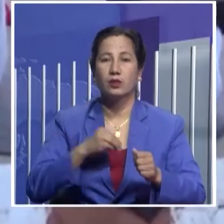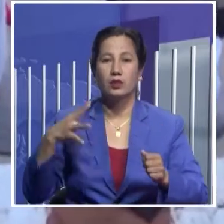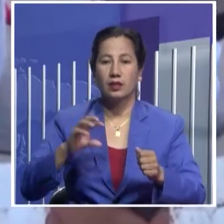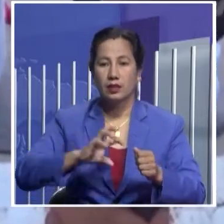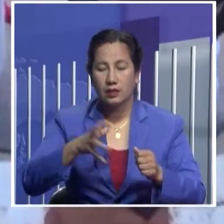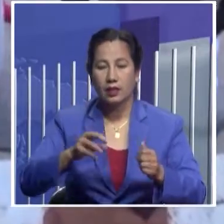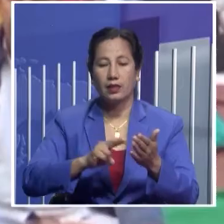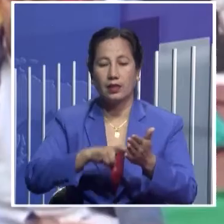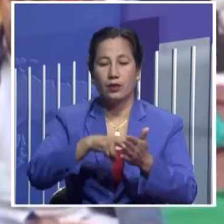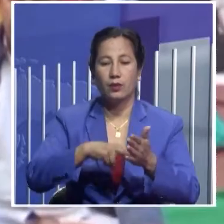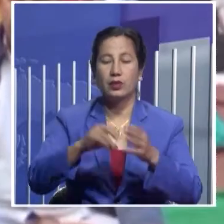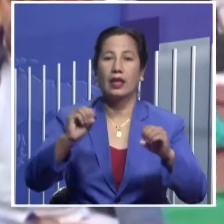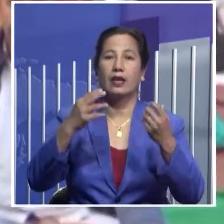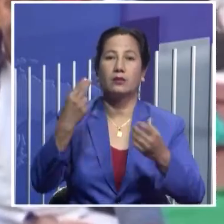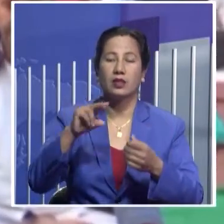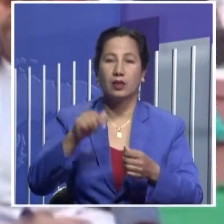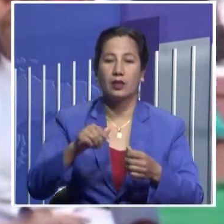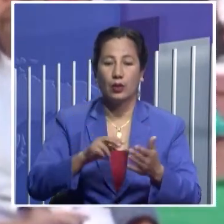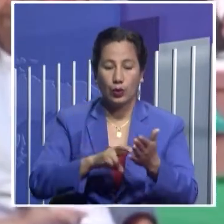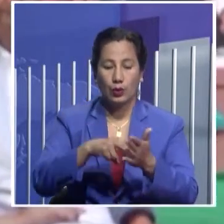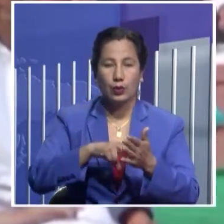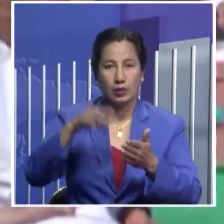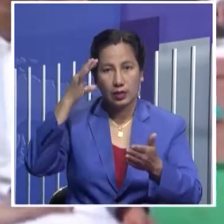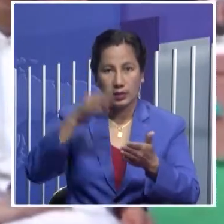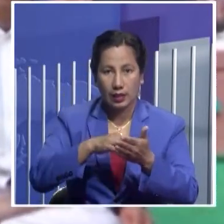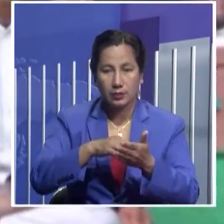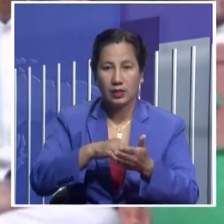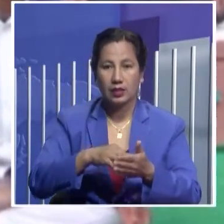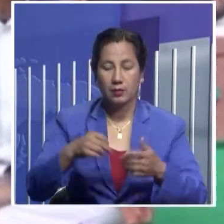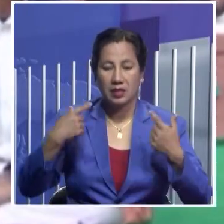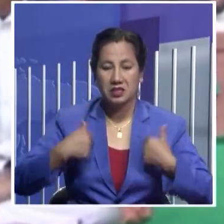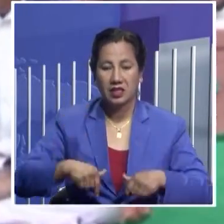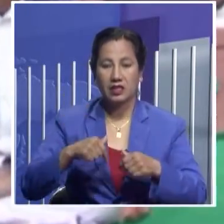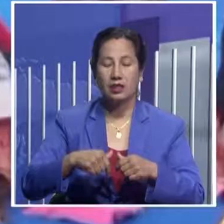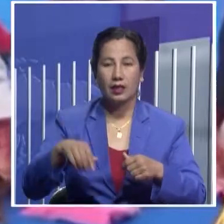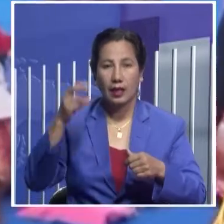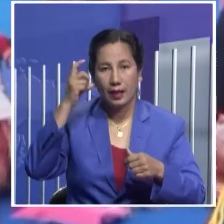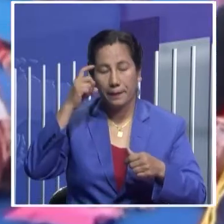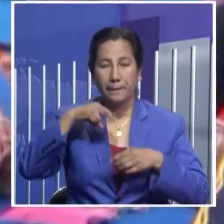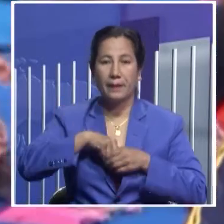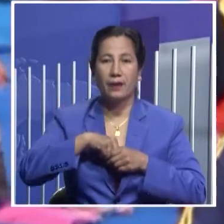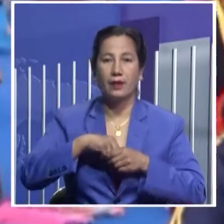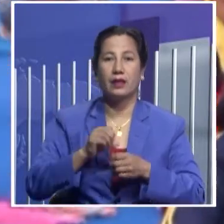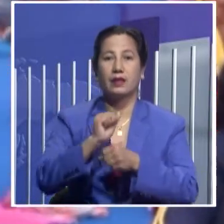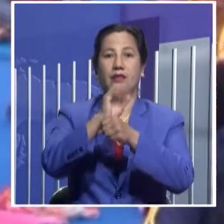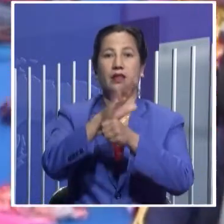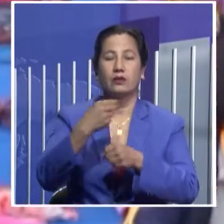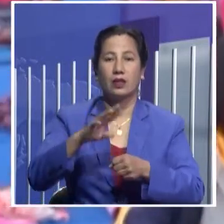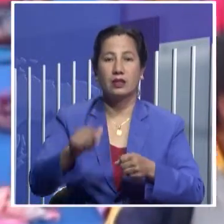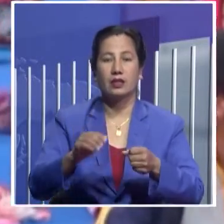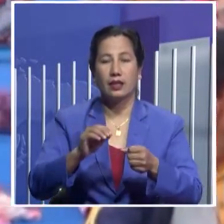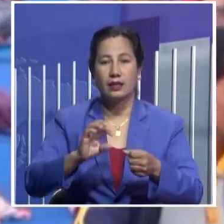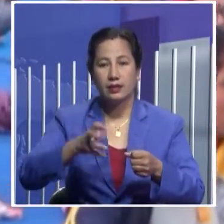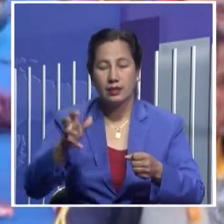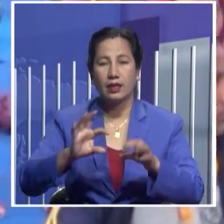स्थानीय योगप्रति आकर्षित भएका छन्। योग तथा ध्यानका माध्यमबाट शारीरिक तथा आध्यात्मिक भावना जागृत हुन थालेपछि यहाँका स्थानीय